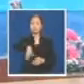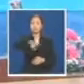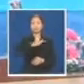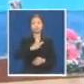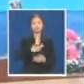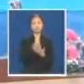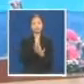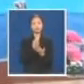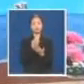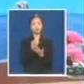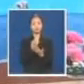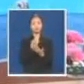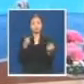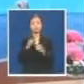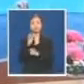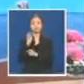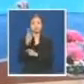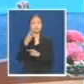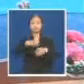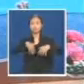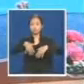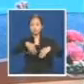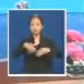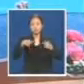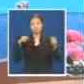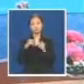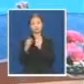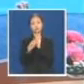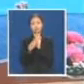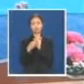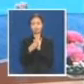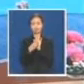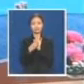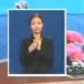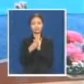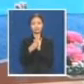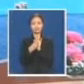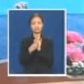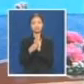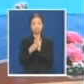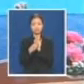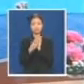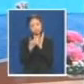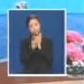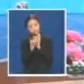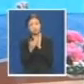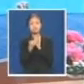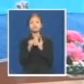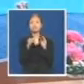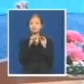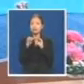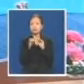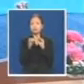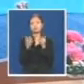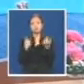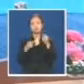วแทนเครือข่ายสวัสดิการชุมชนภาคกรุงเทพมหานครปริมณฑลและตะวันออกและ